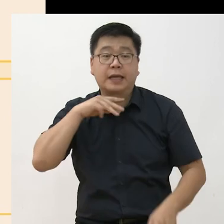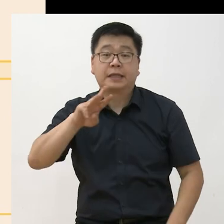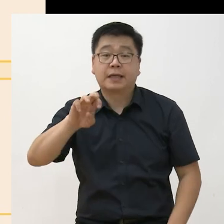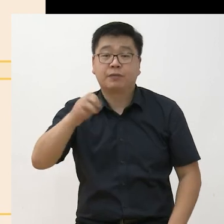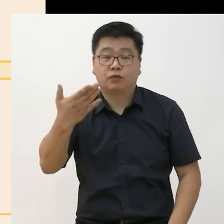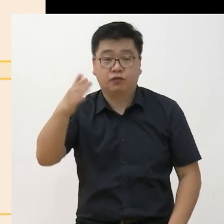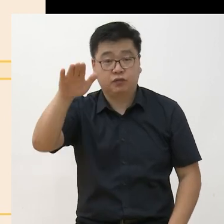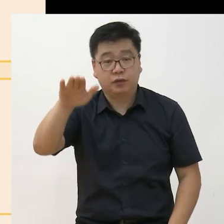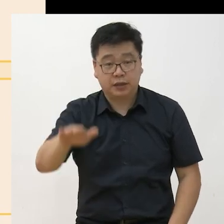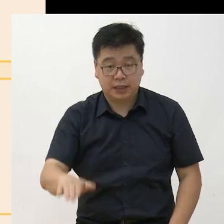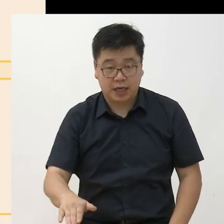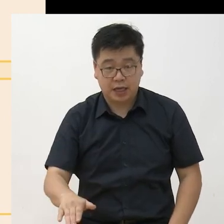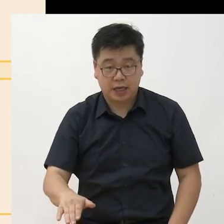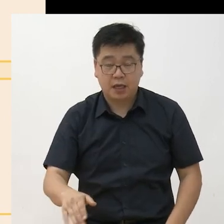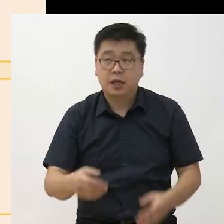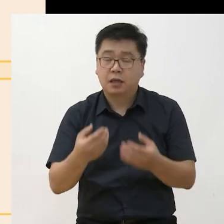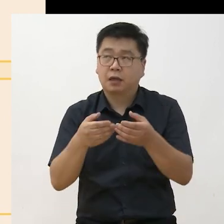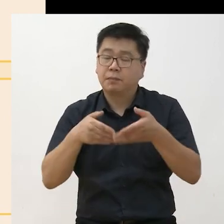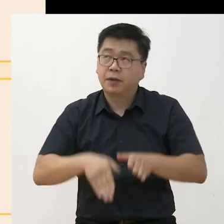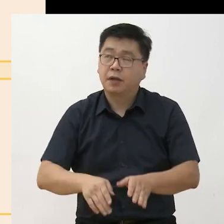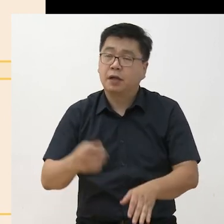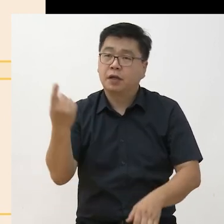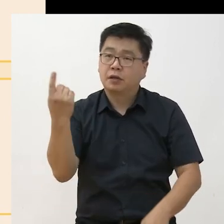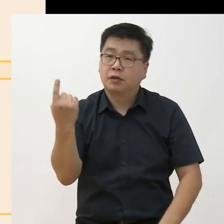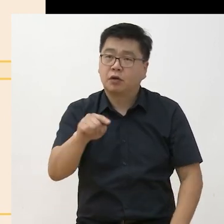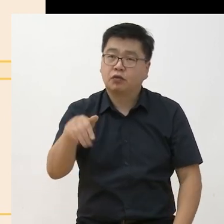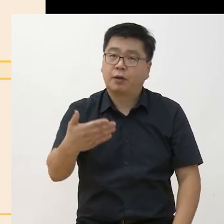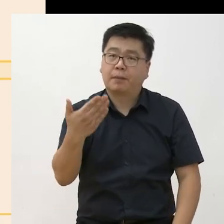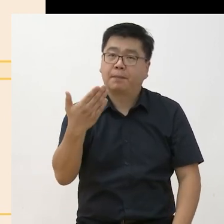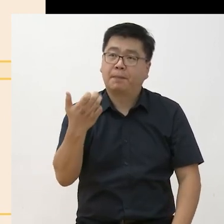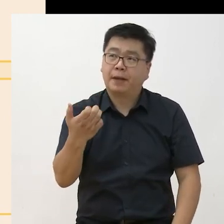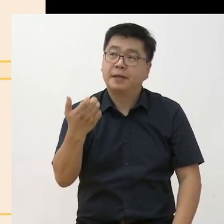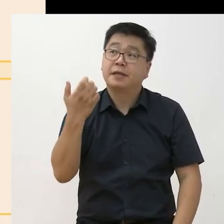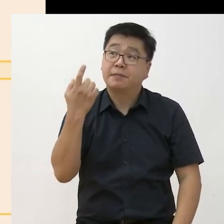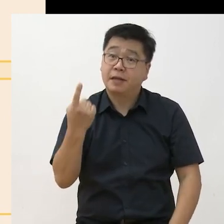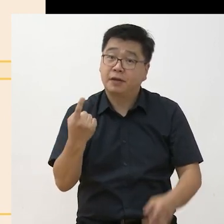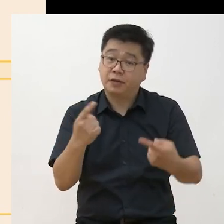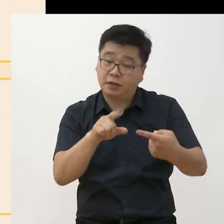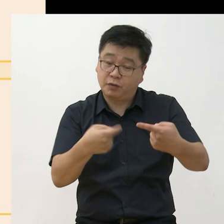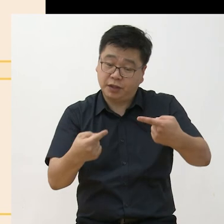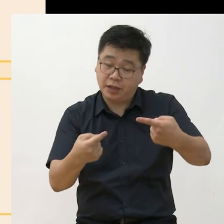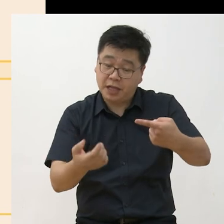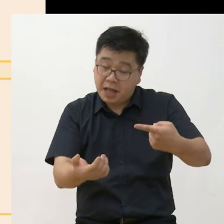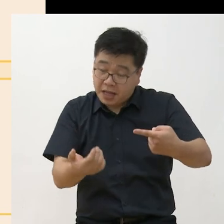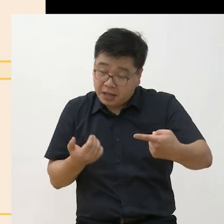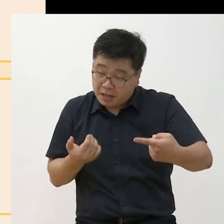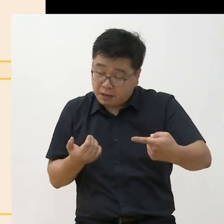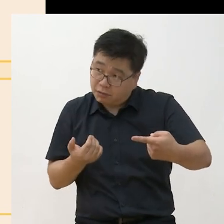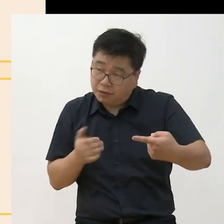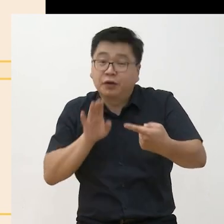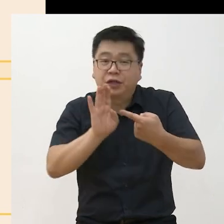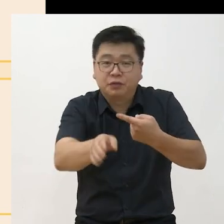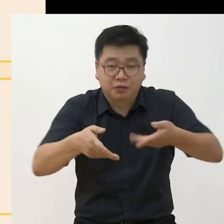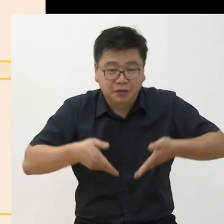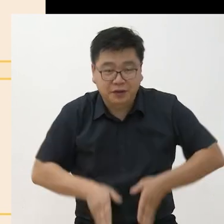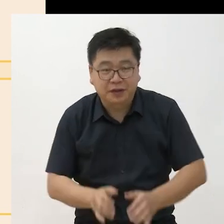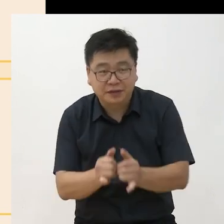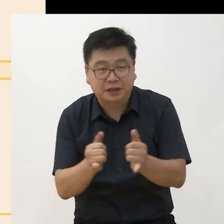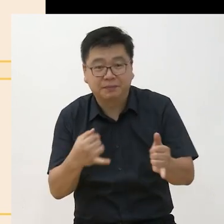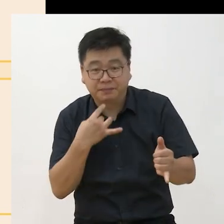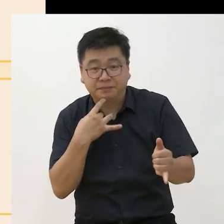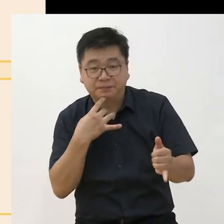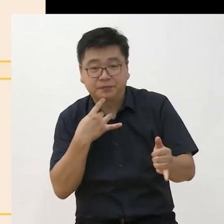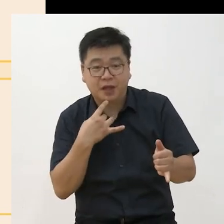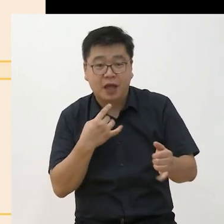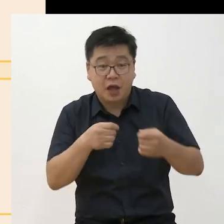39세 이하, 그러니까 1981년도 1월 1일 이후 출생자, 이렇게 되어 있고요. 세부 작용 요건은 거기 이제 내용을 그